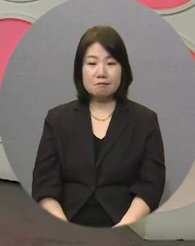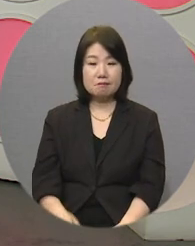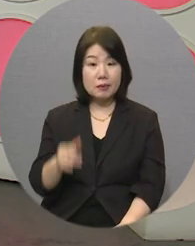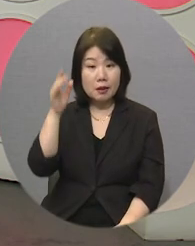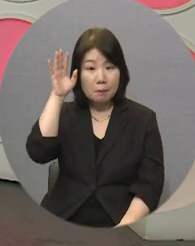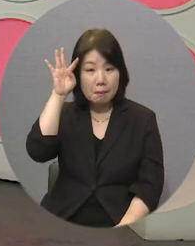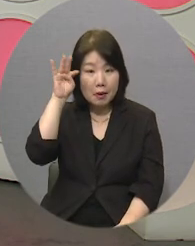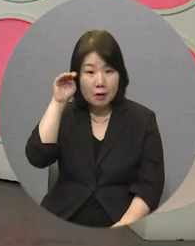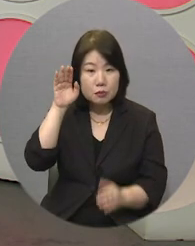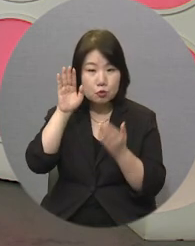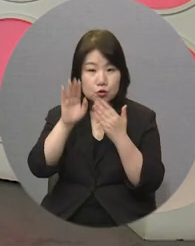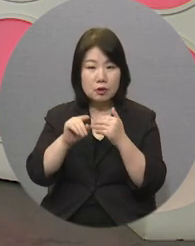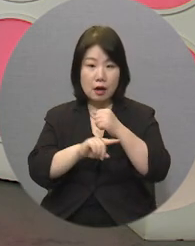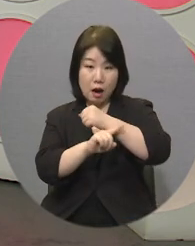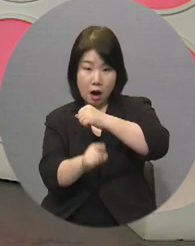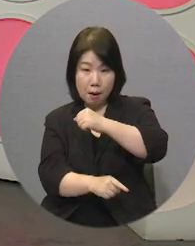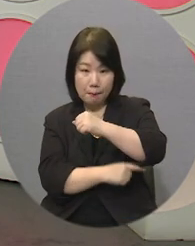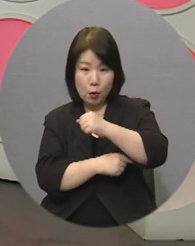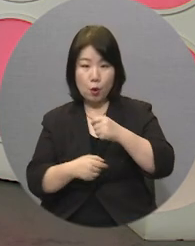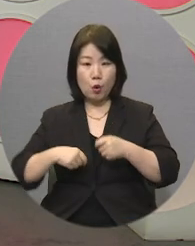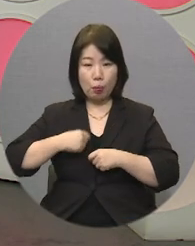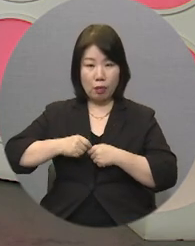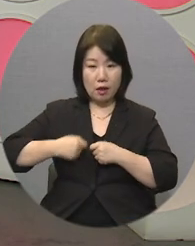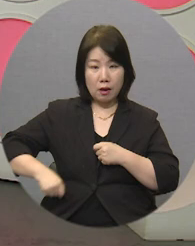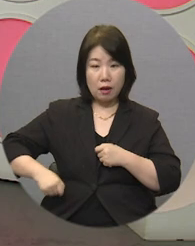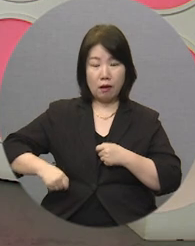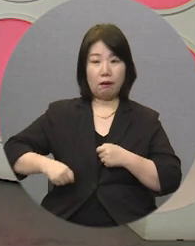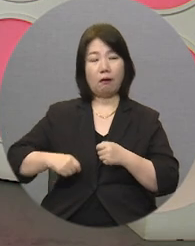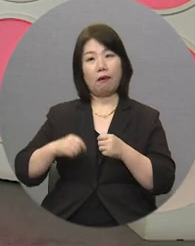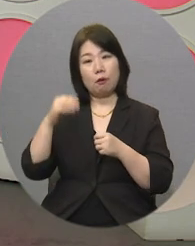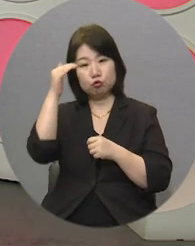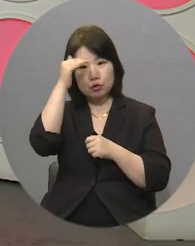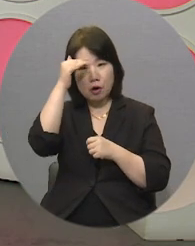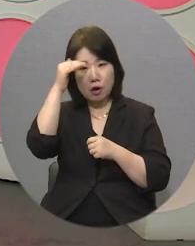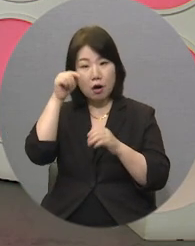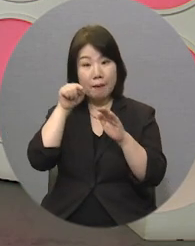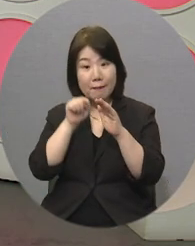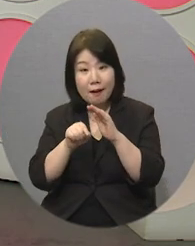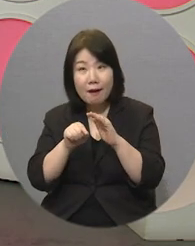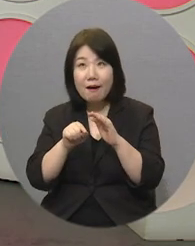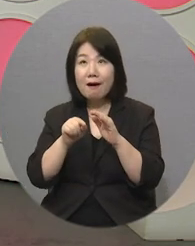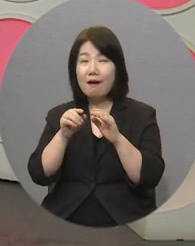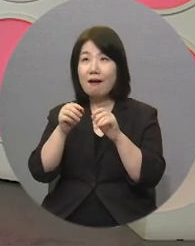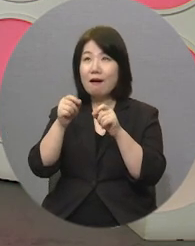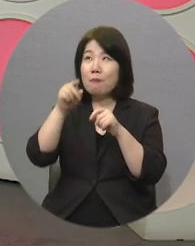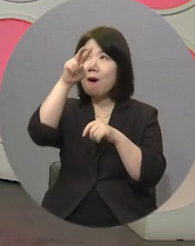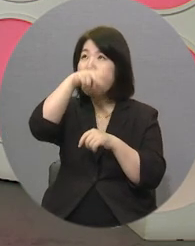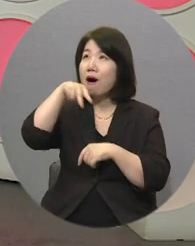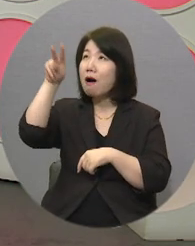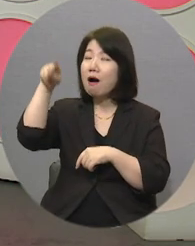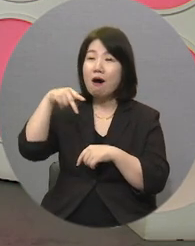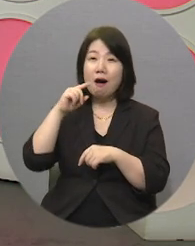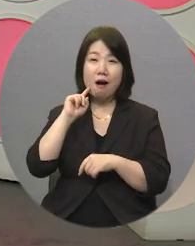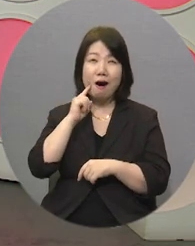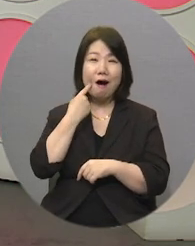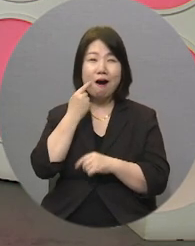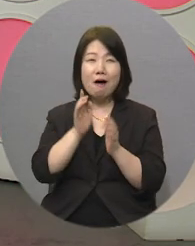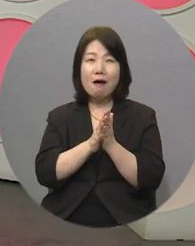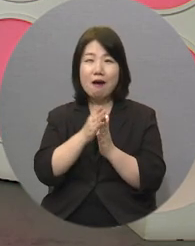며칠 후 엄마와 한복을 보러 갔는데 가게에 도착하자 형형색색 한복이 눈길을